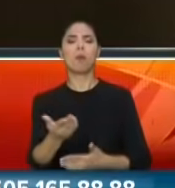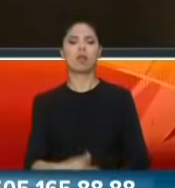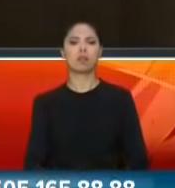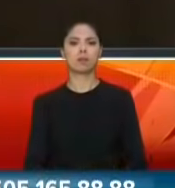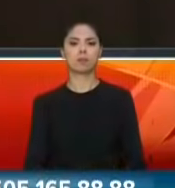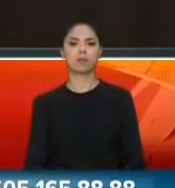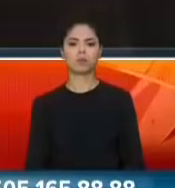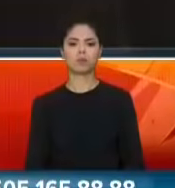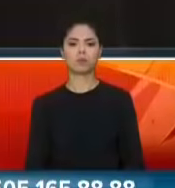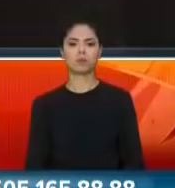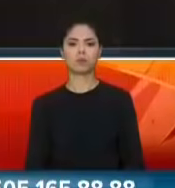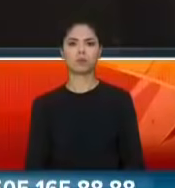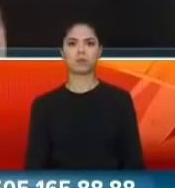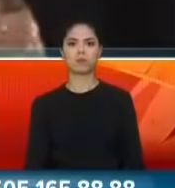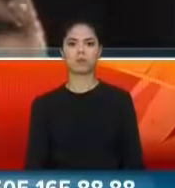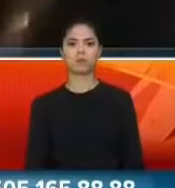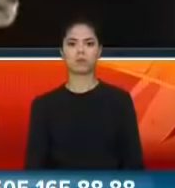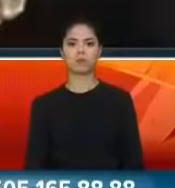yetmedi. Ama dön desem,